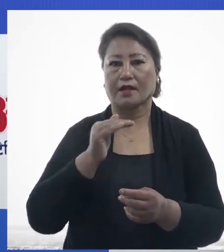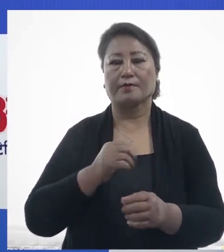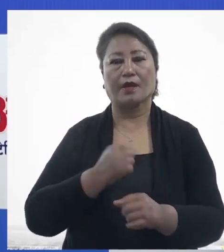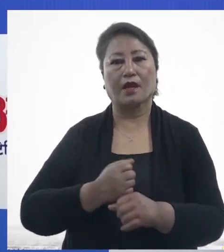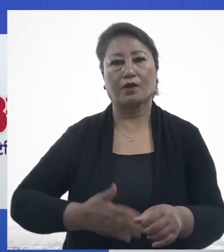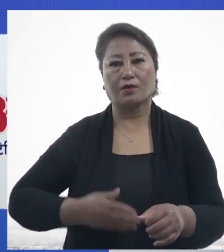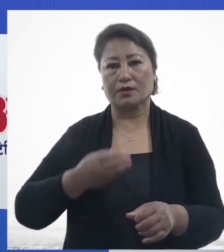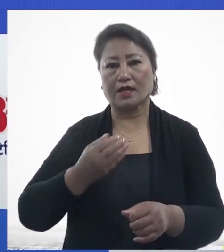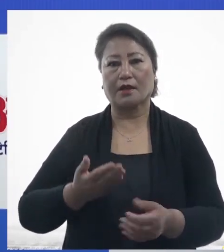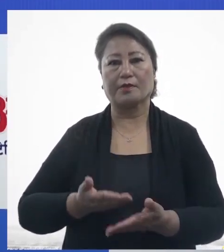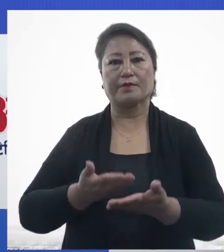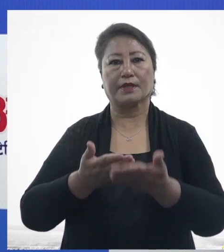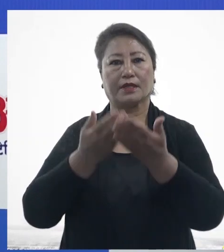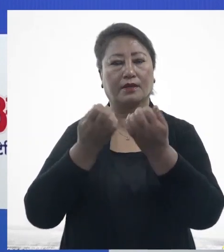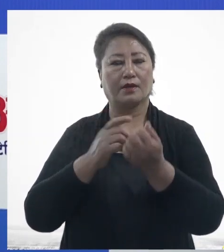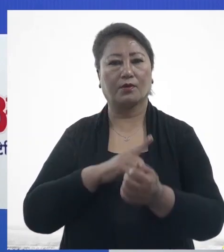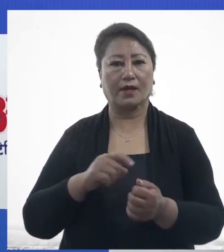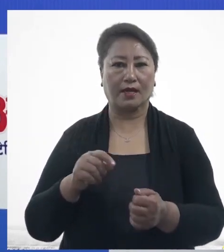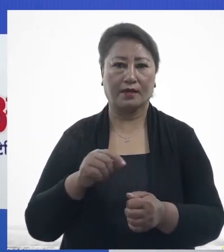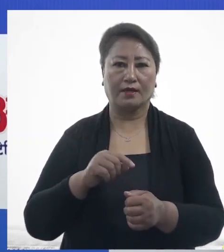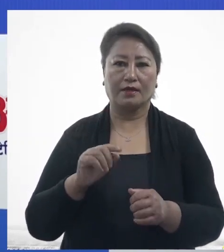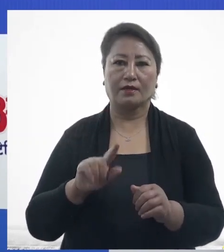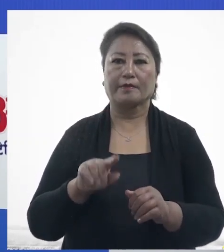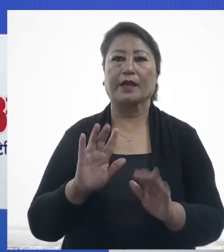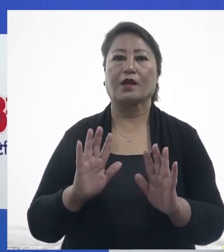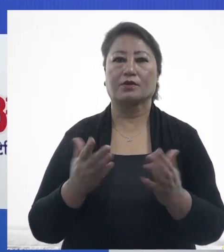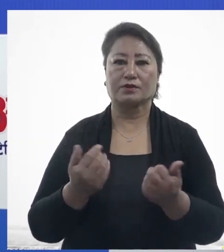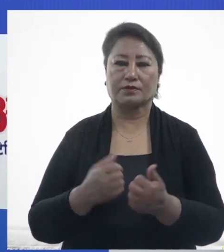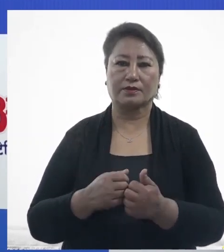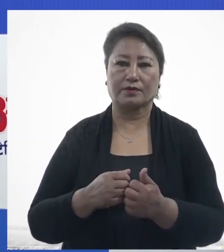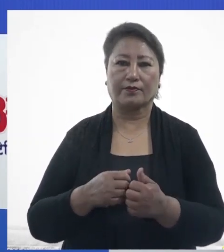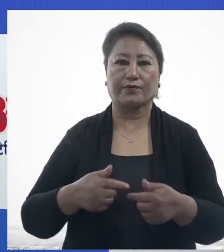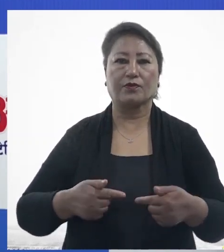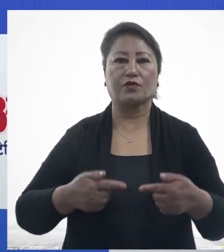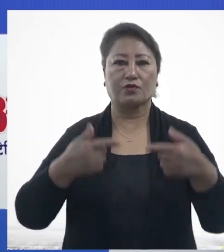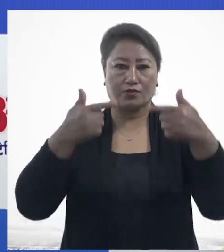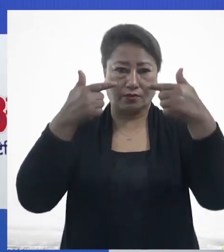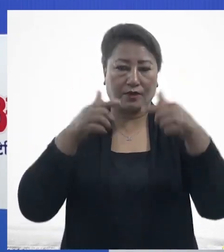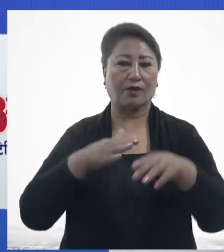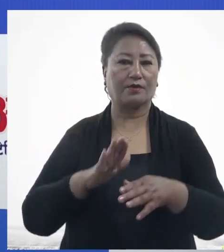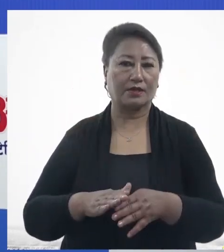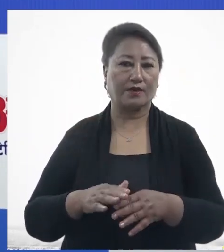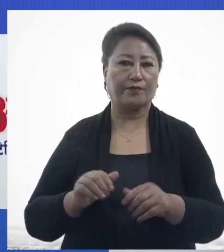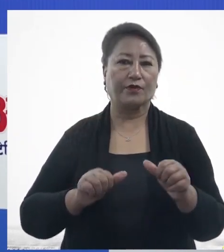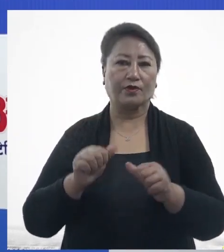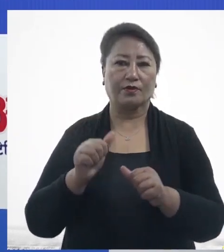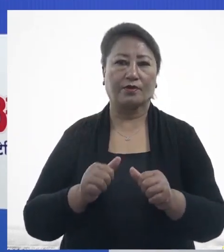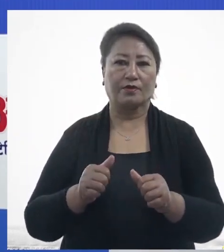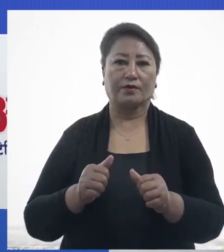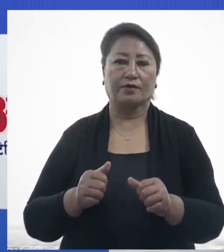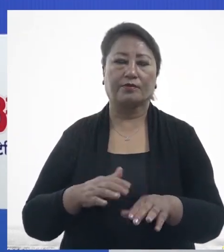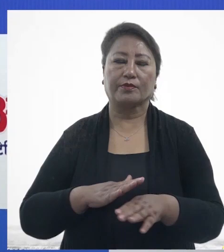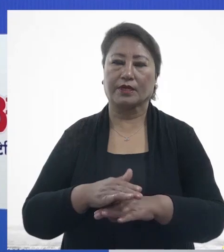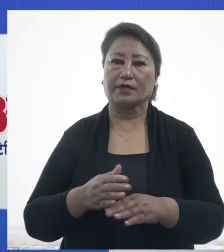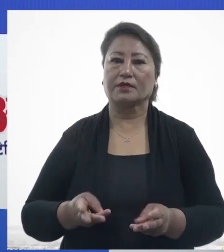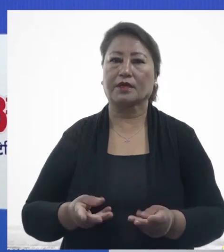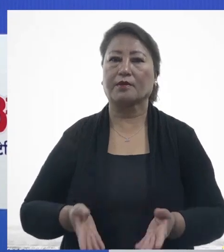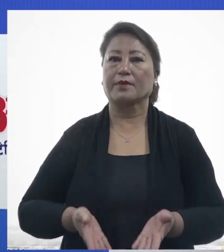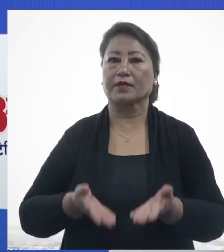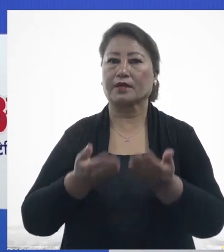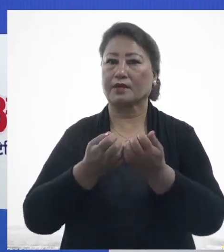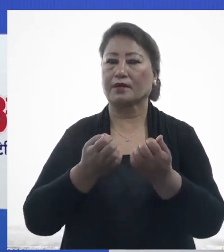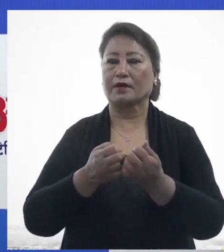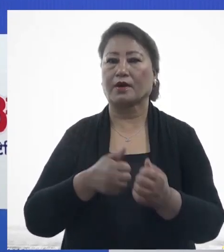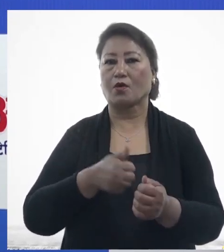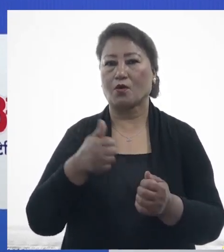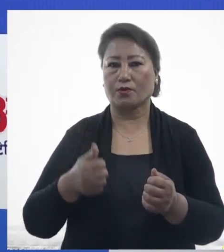अभिवृद्धि हुनको लागि चाहिँ नि यहाँलाई कस्तो खालको चाहिँ नि चुनौतीहरू छ जुन अलिक सङ्ख्यामा वृद्धि गर्न पाए हुन्थ्यो भनी पनि होला अथवा अलिक